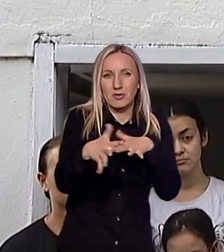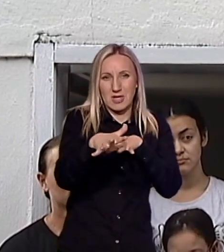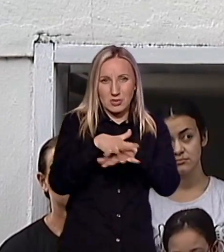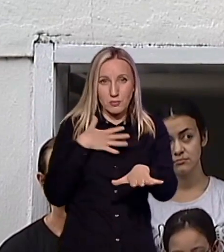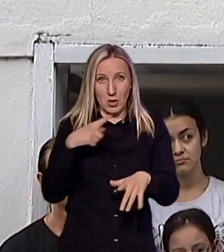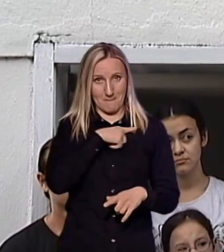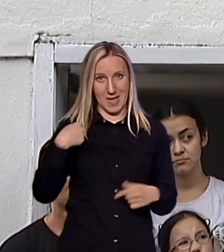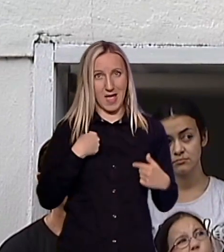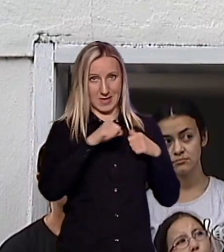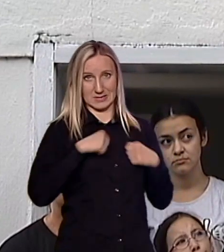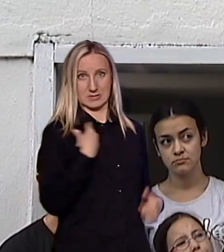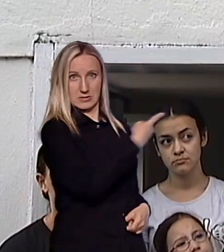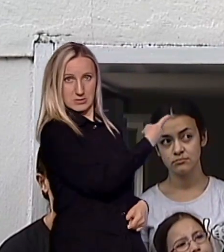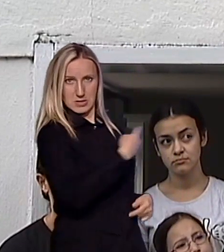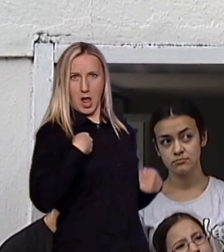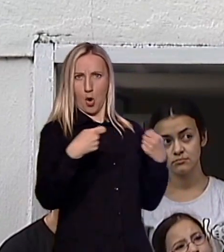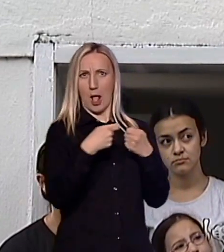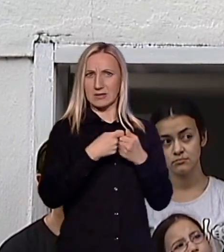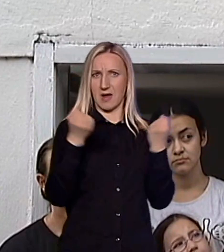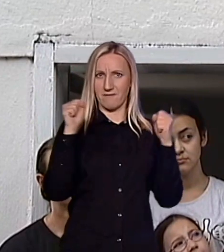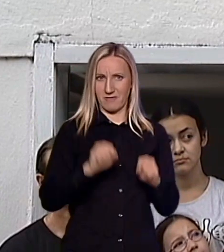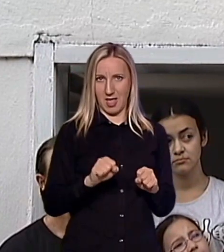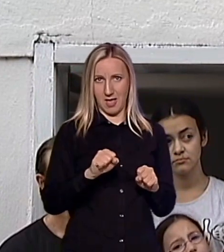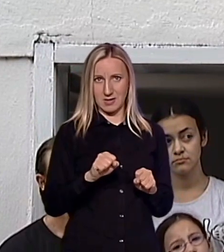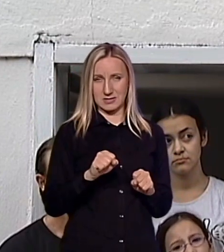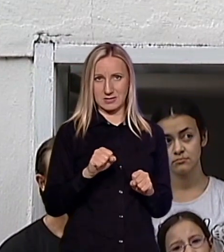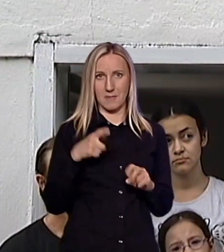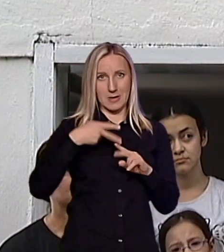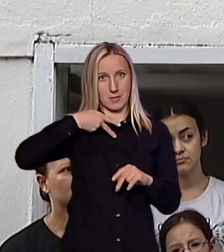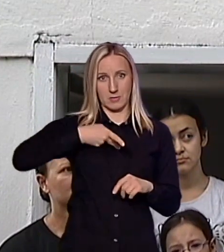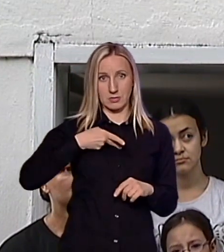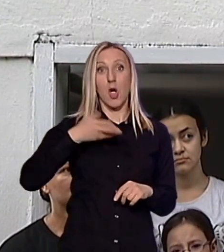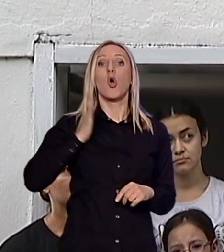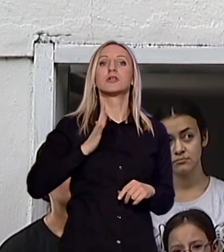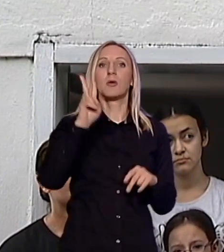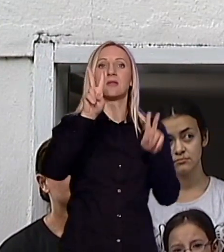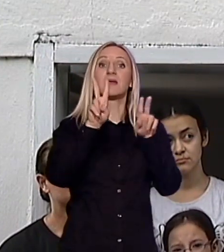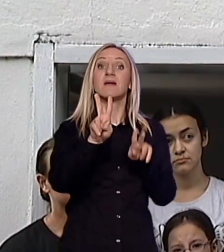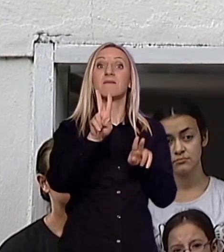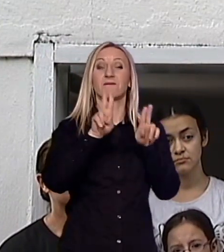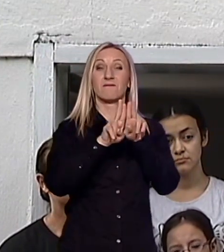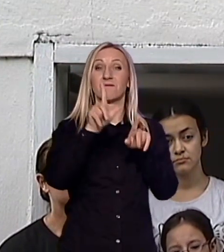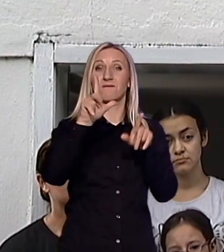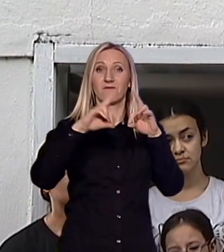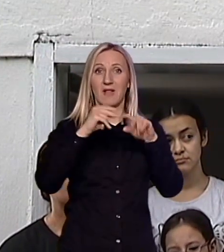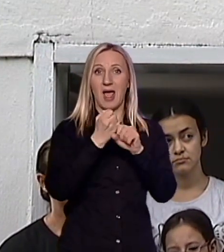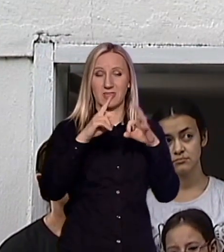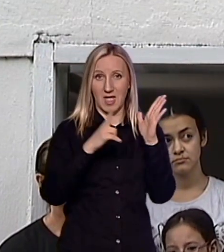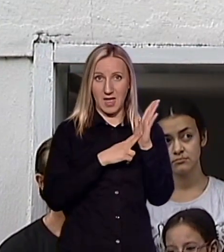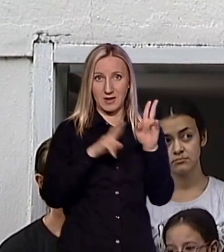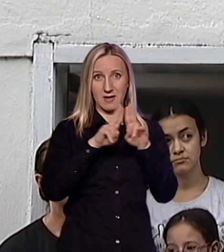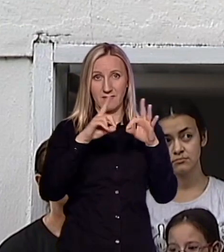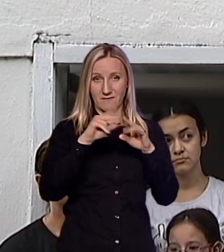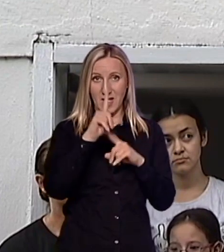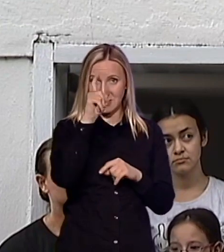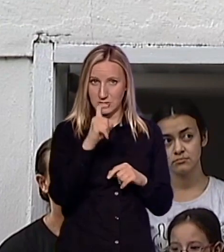sam majicu obukao ovde. Panić mi je ovo malo proseko. Znači, gospodin Vladan Vasić, obratit ću mu se direktno,